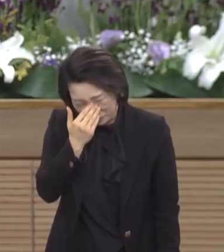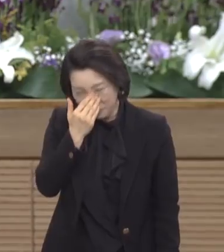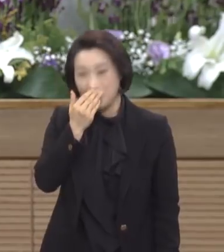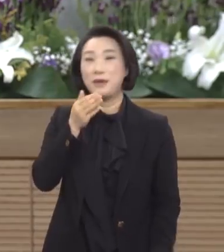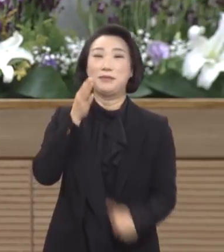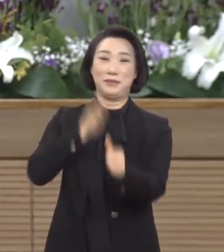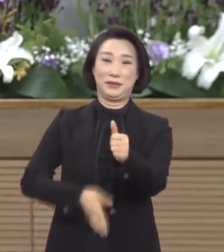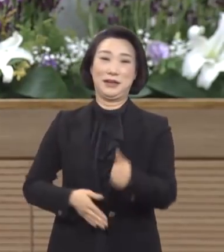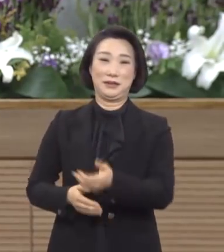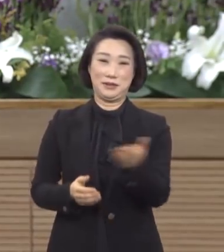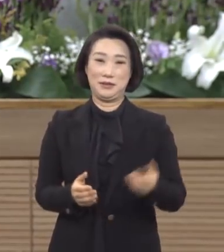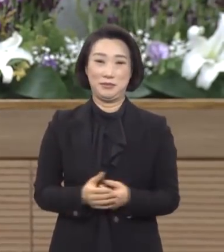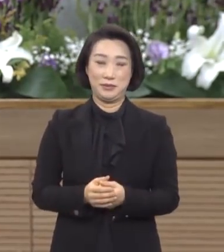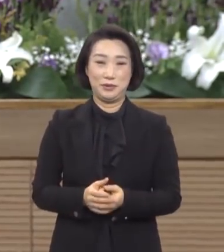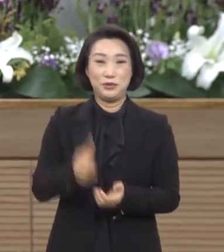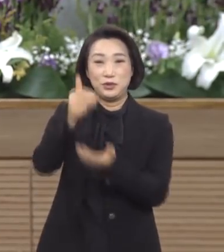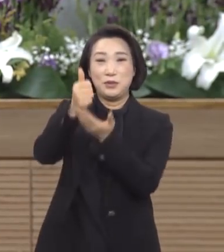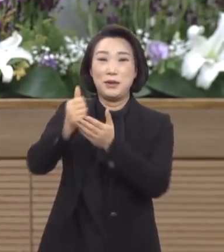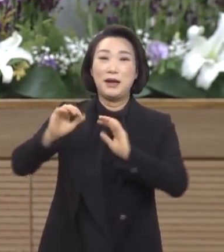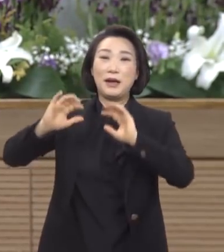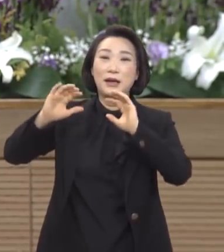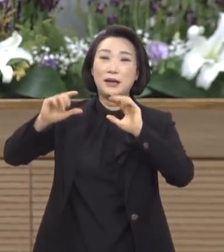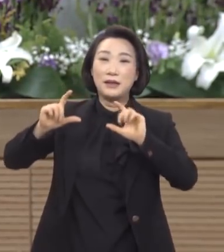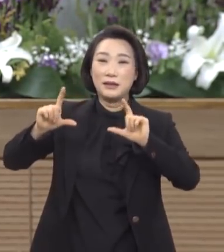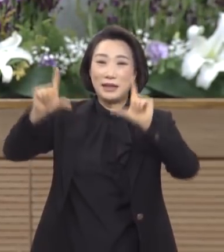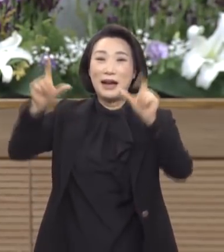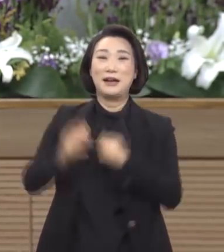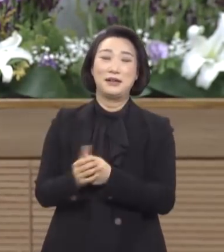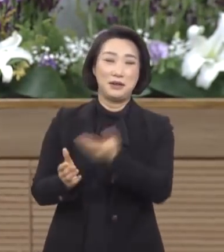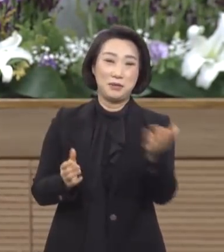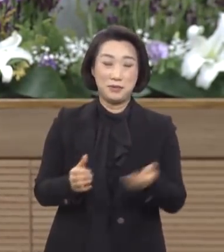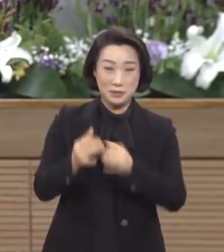겸손해서 주의 날에 꼭